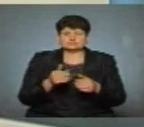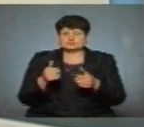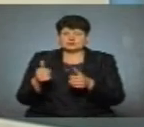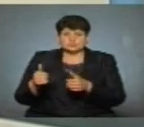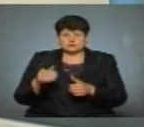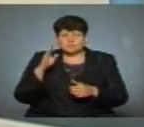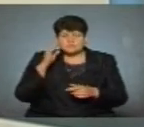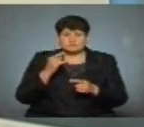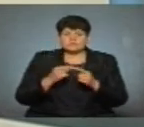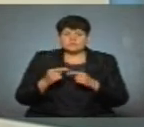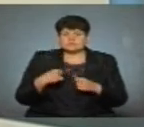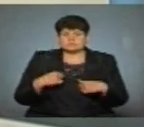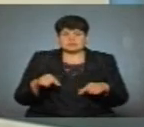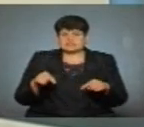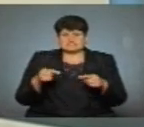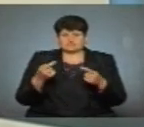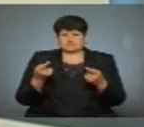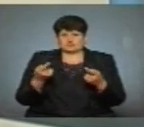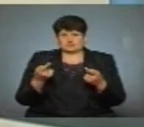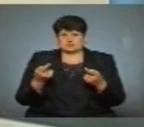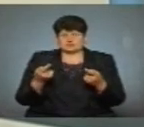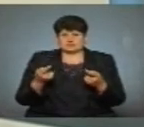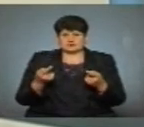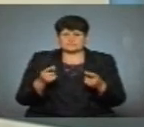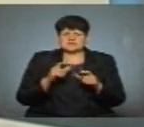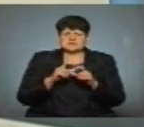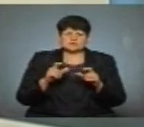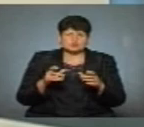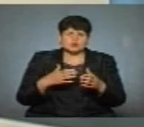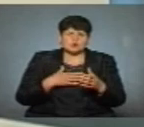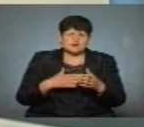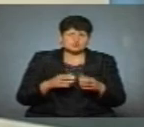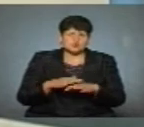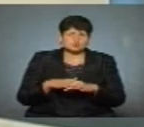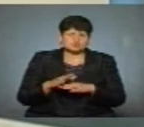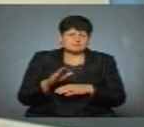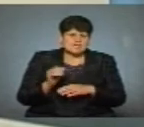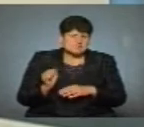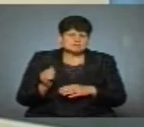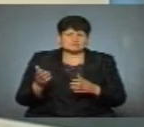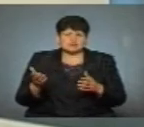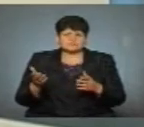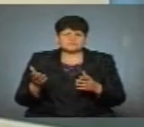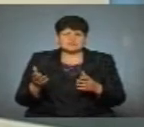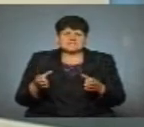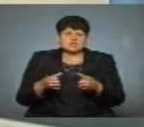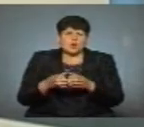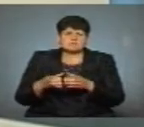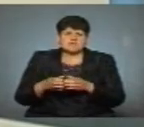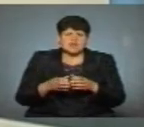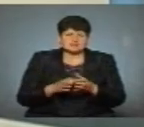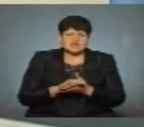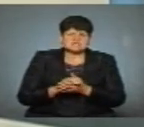які повернулися, то ми б не створювали якісь інститути громадського суспільства, там десь, знаєте, якісь об'єднання,